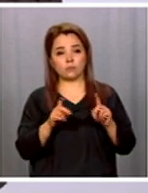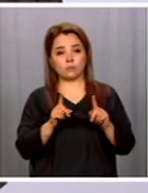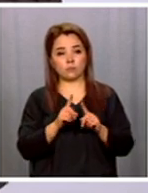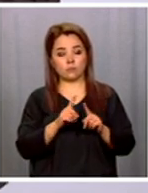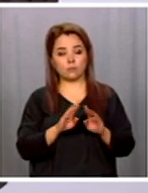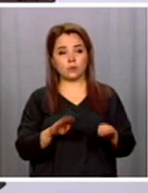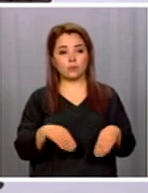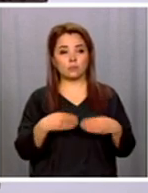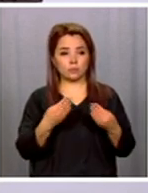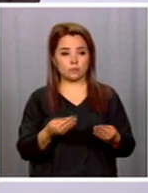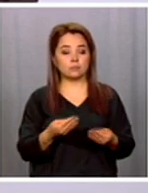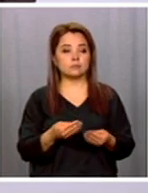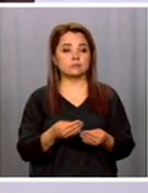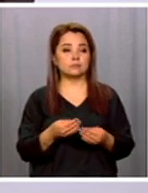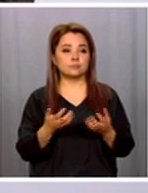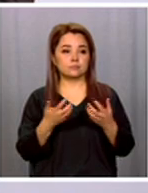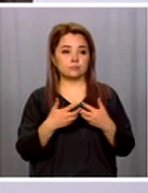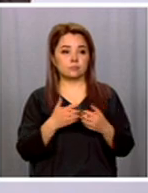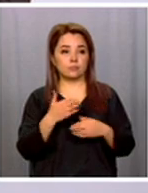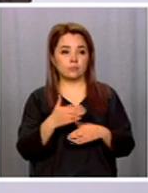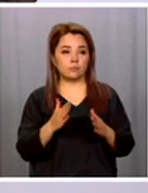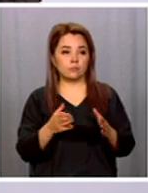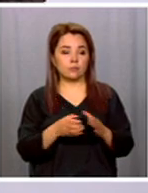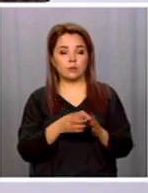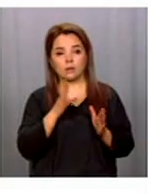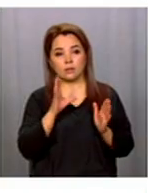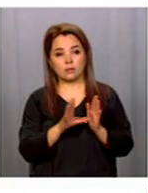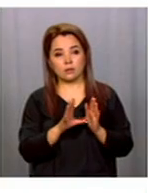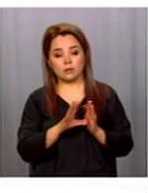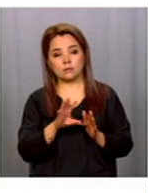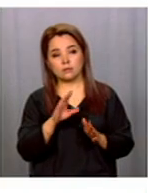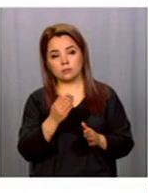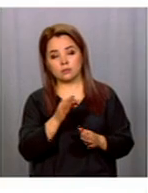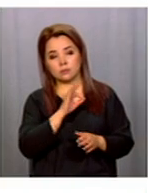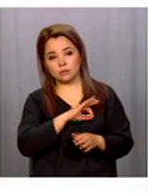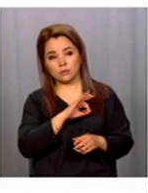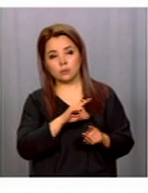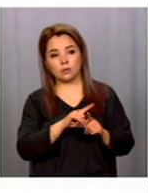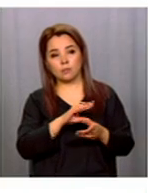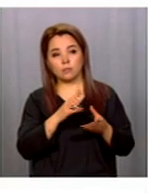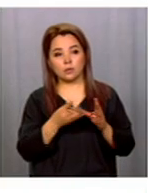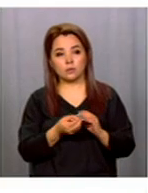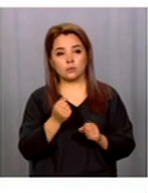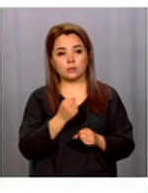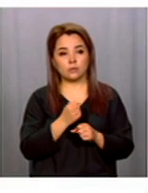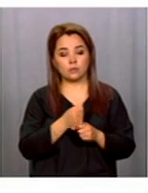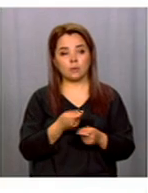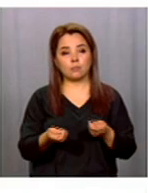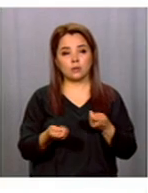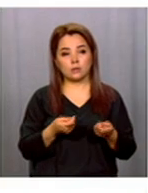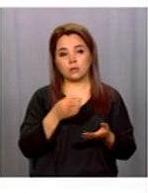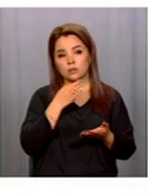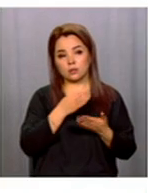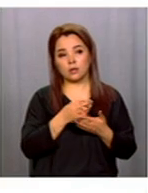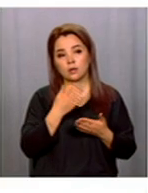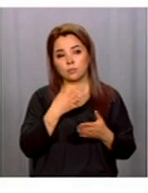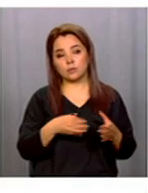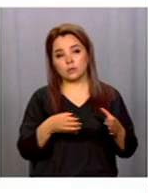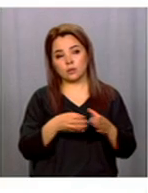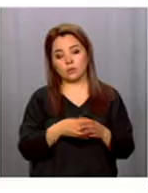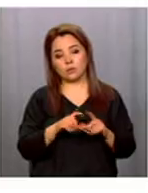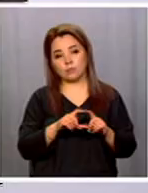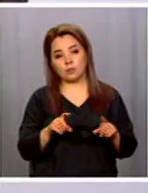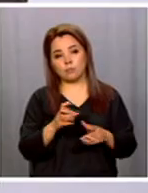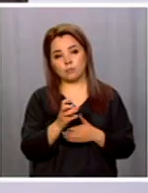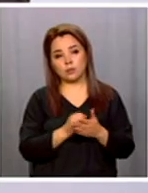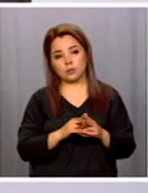беру, трансформация және электр энергиясын тұтынудың барлық үдерістерінің басқаратын, біріктіретін және кешенді базалық